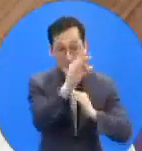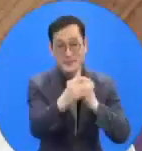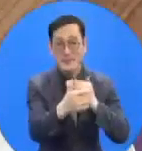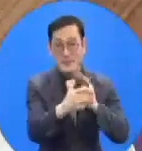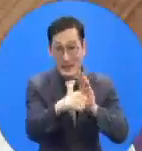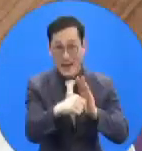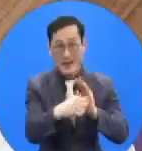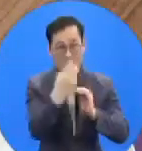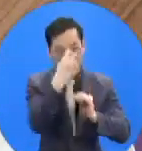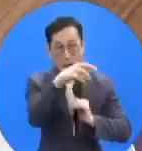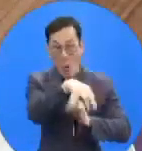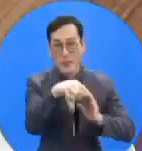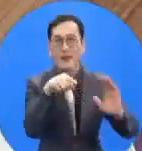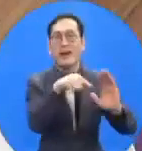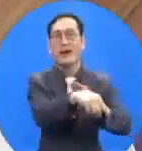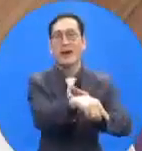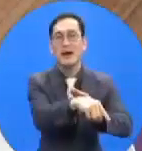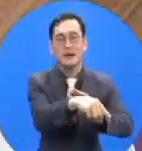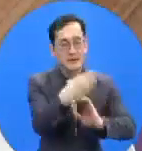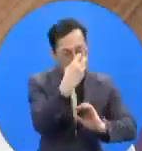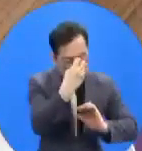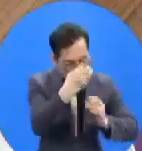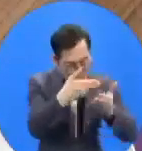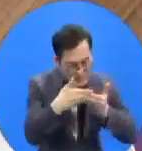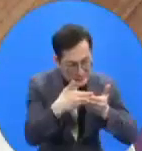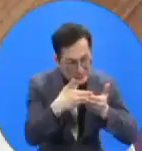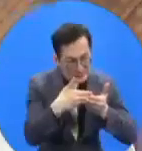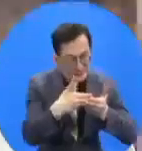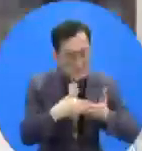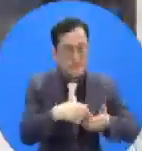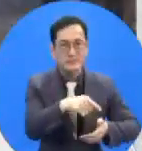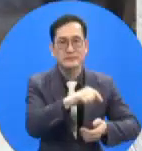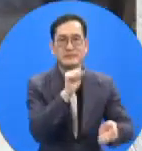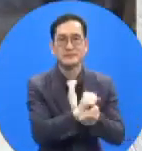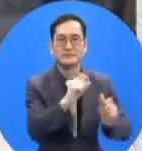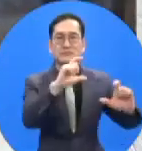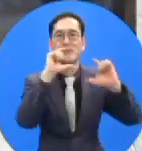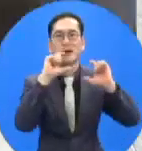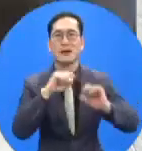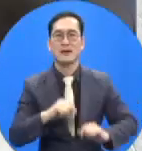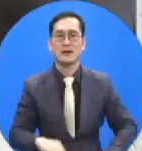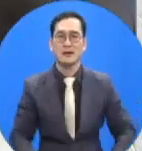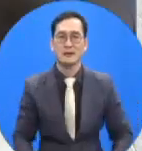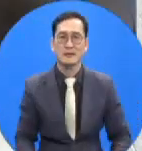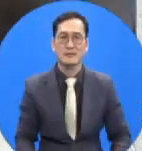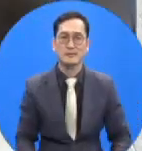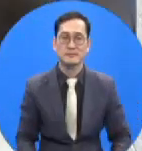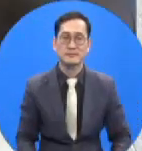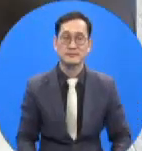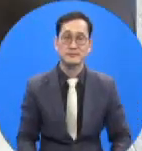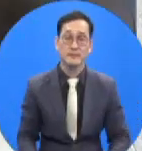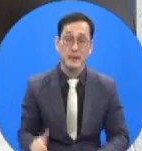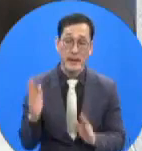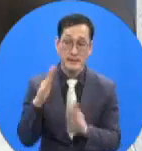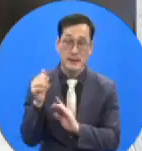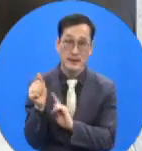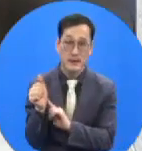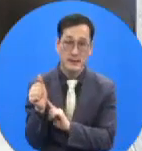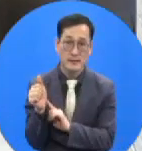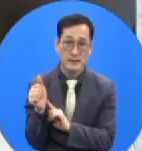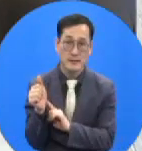걸로 알려져 있거든요. 네. 그리고 확진 판정을 받은 걸로 알려져 있는데 여러 가지 정황상 이 학생 같은 경우에는